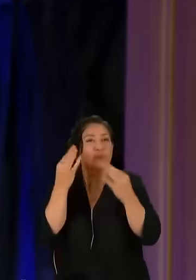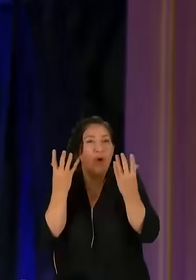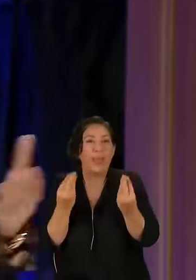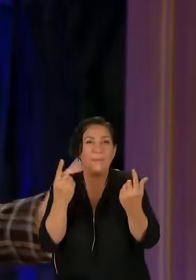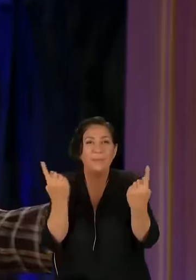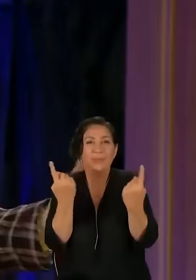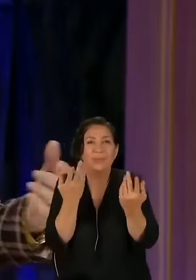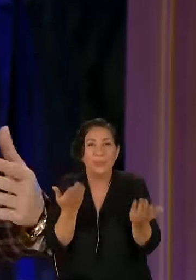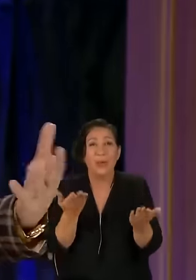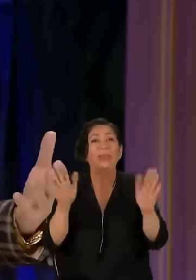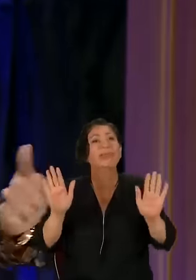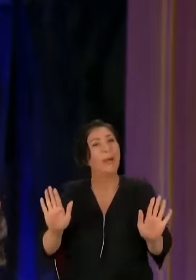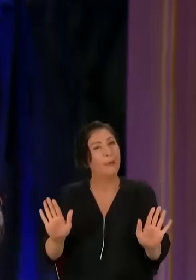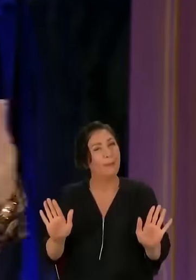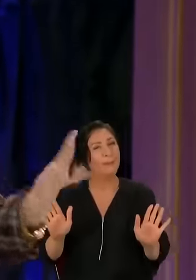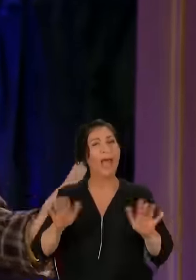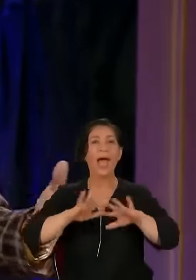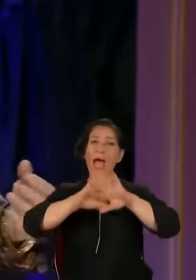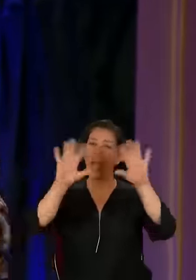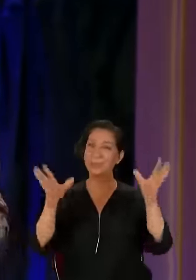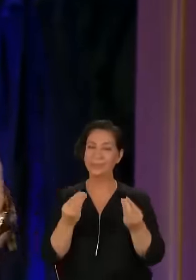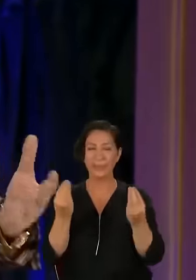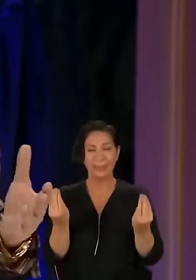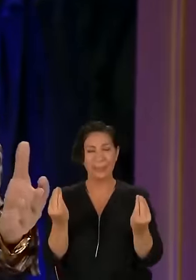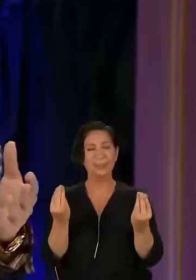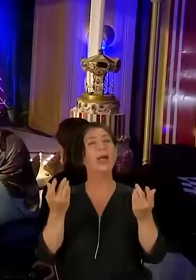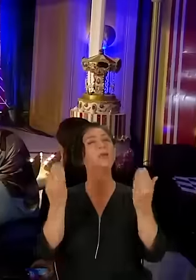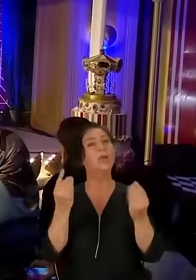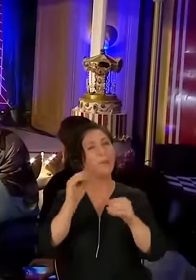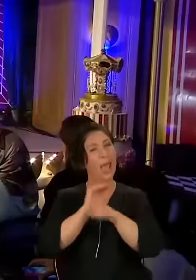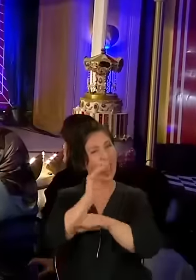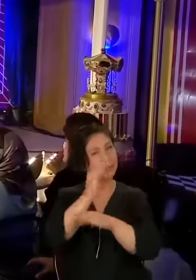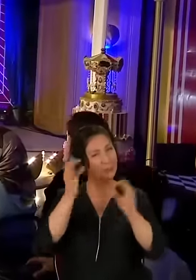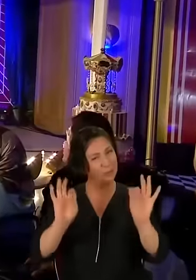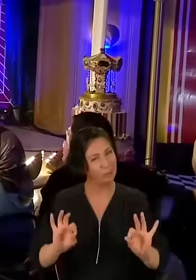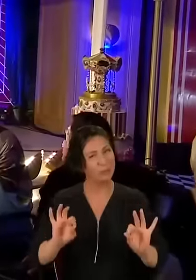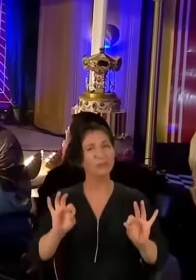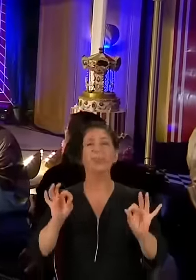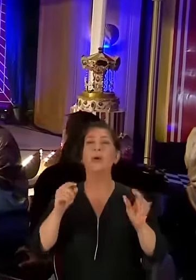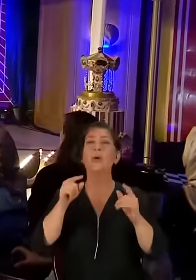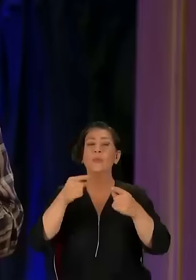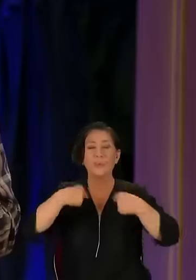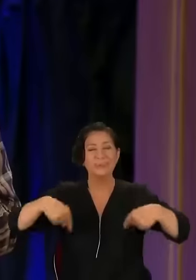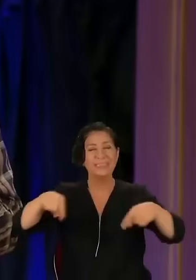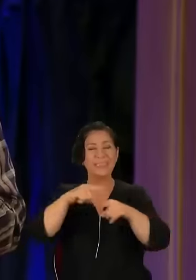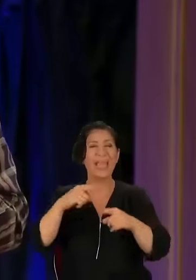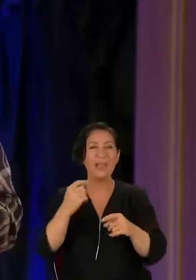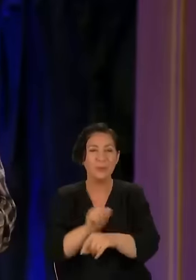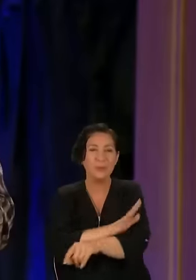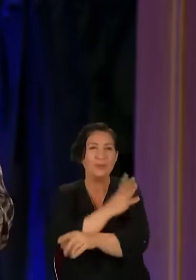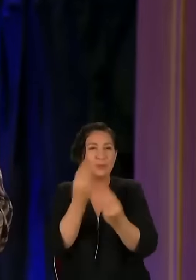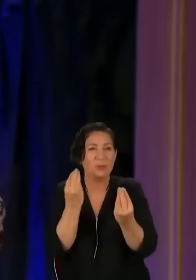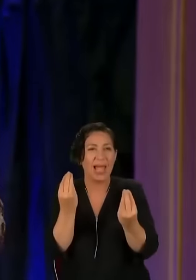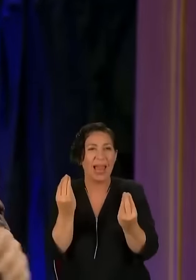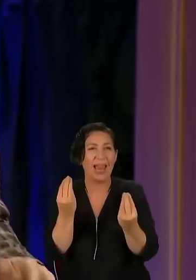durum yani. Tamam, işte her şeyini yoluna koymuş, güzel bir hayata kavuşmuş. Yani bu bizde yaratacağı duygu güzel